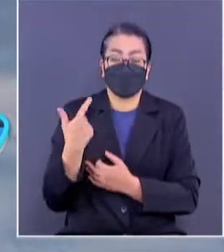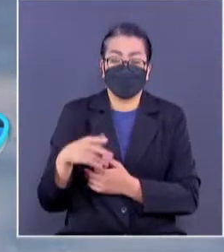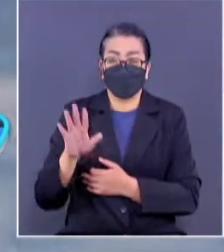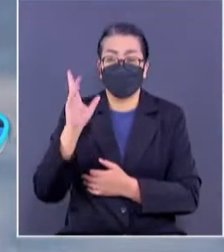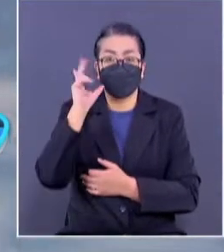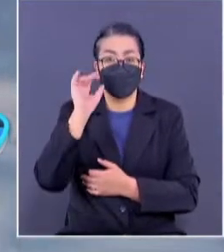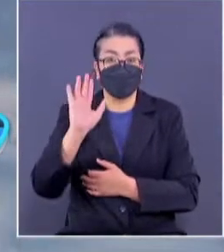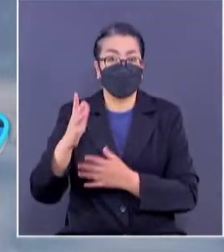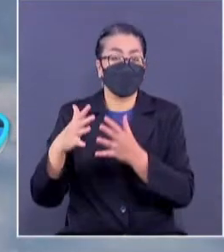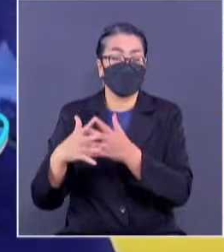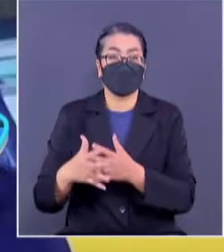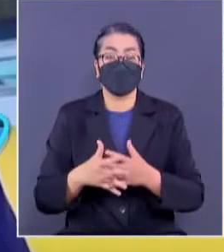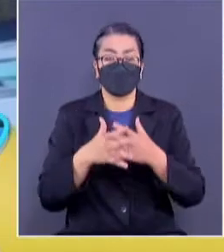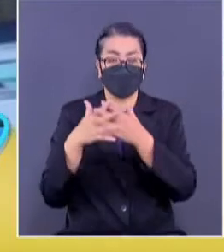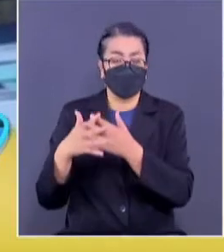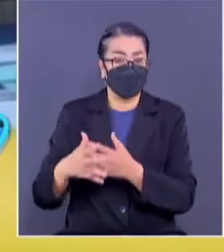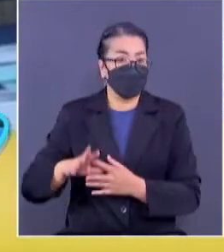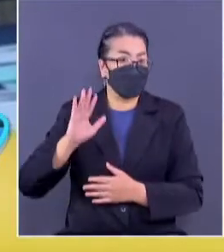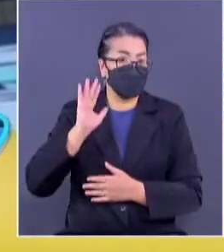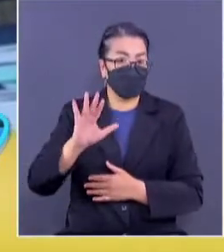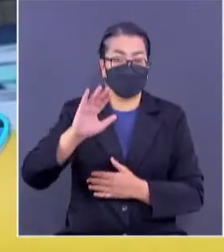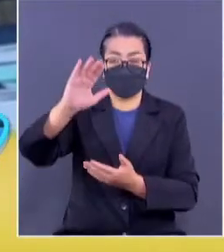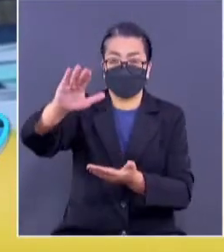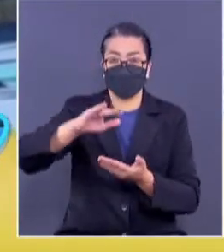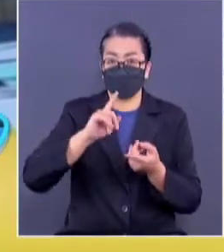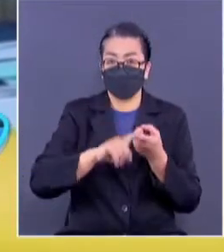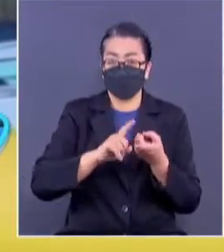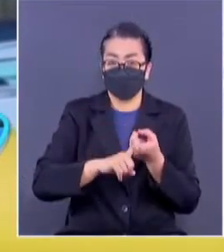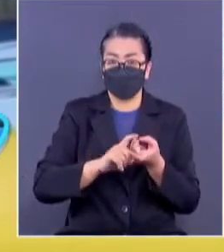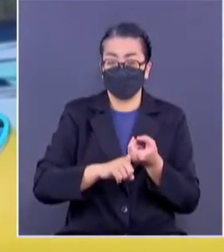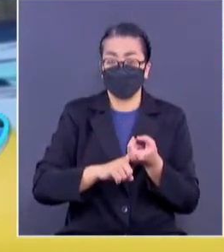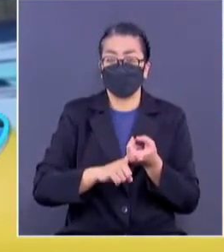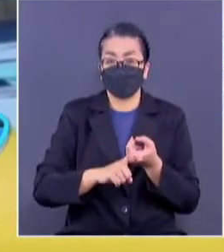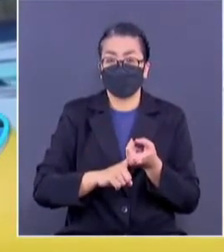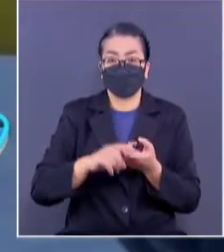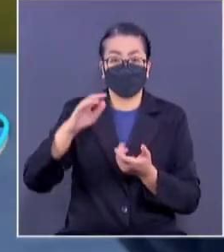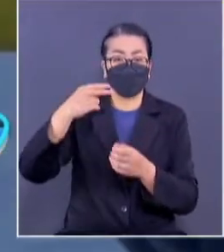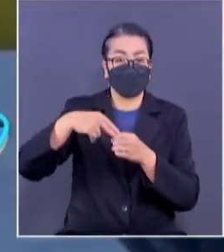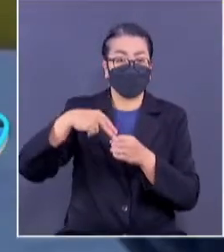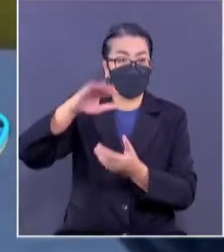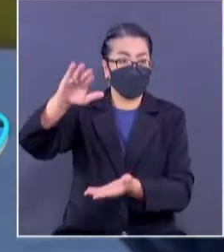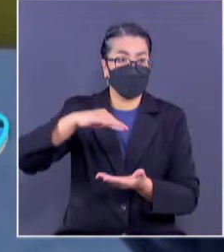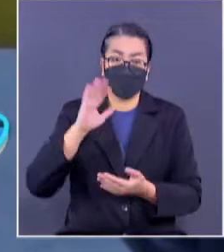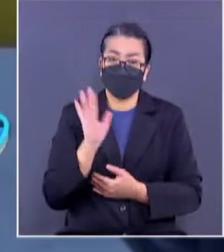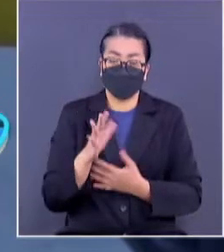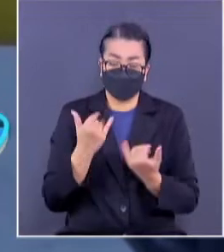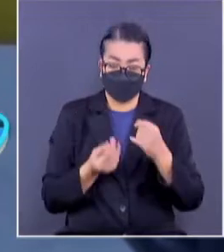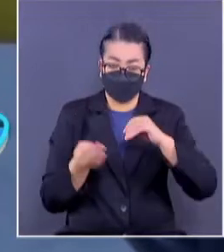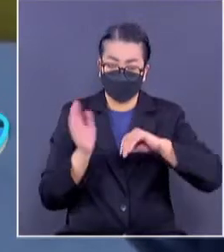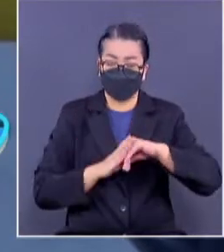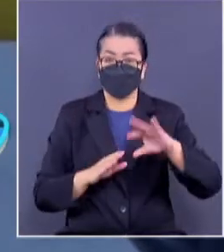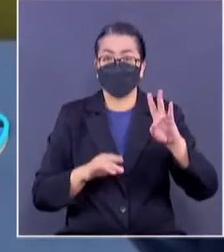หลังจากที่สาระนั้นได้แบนการนำเข้าน้ำมันจากรัสเซียก็ทำให้ราคาน้ำมันดิบเวสต์เท็กซัสของสหรัฐเนี่ยพุ่งขึ้นไป